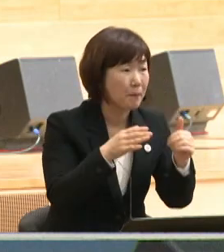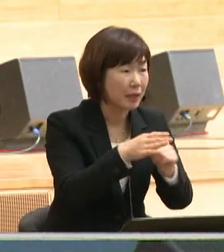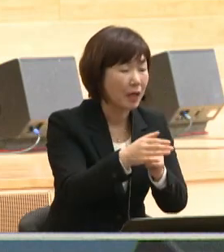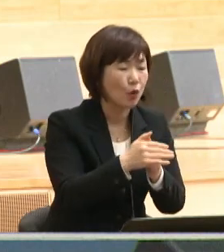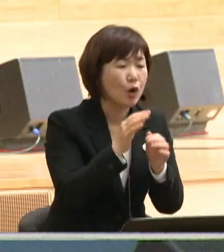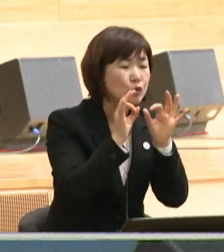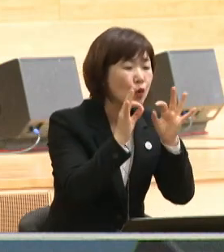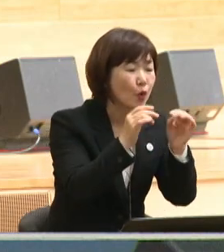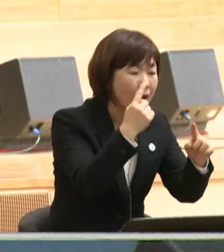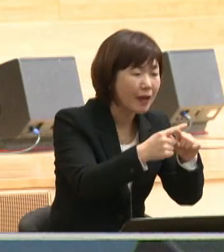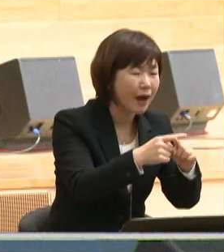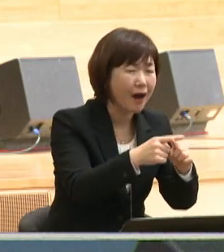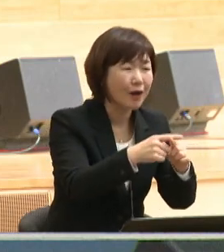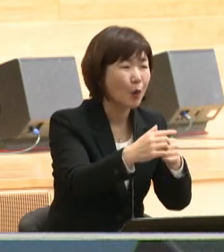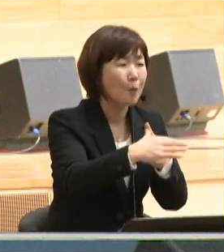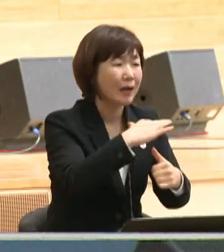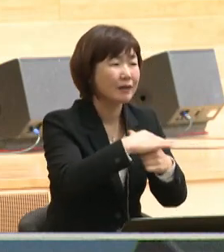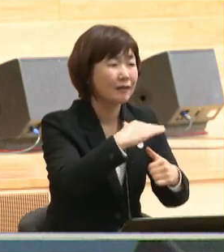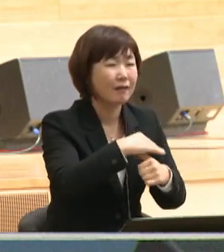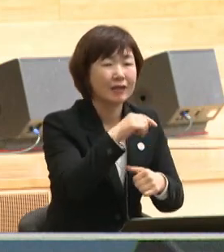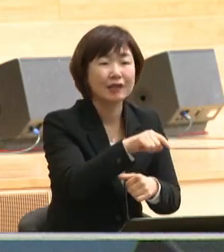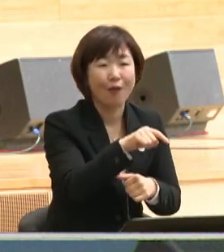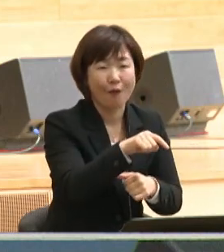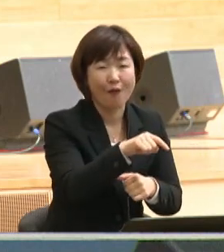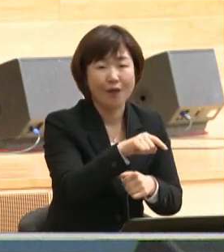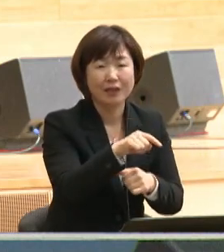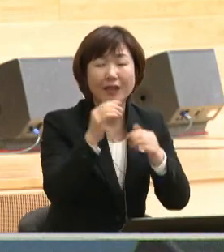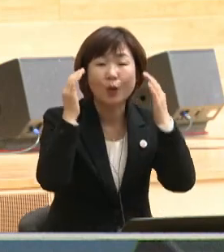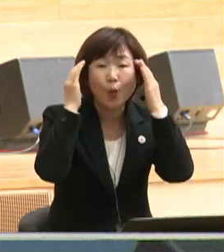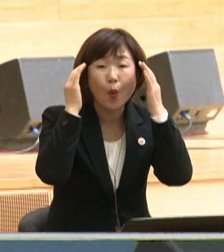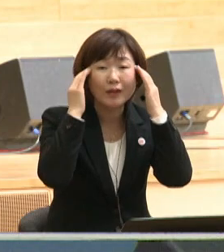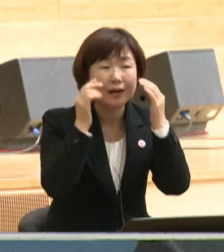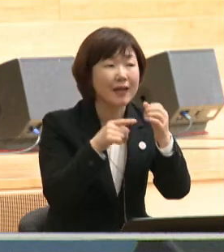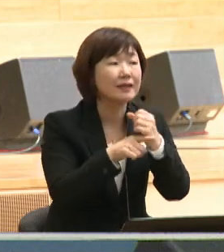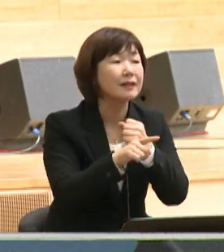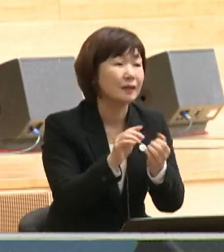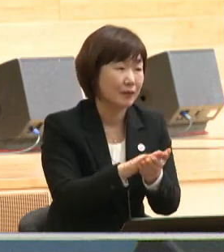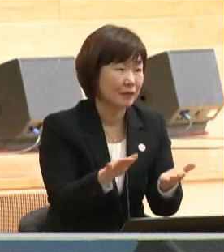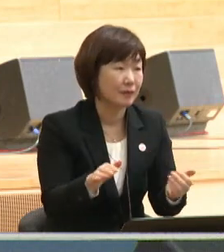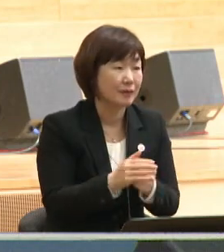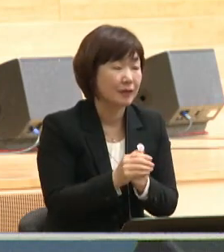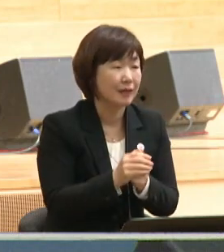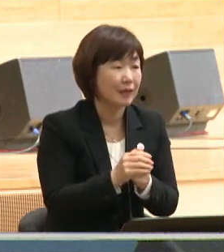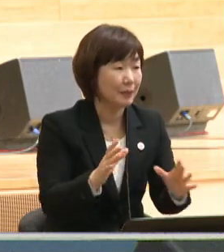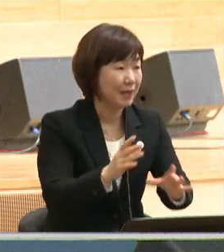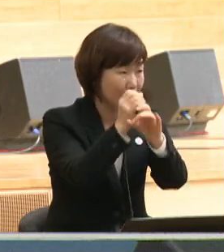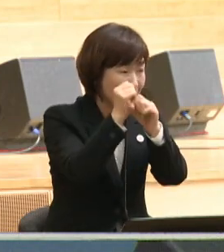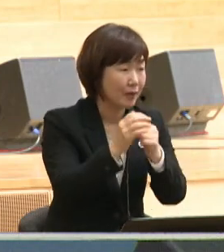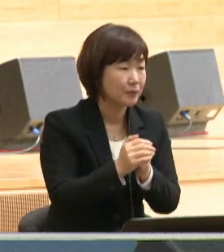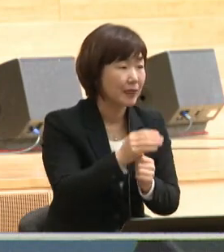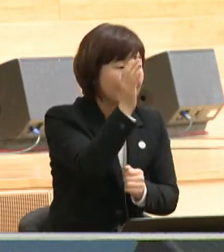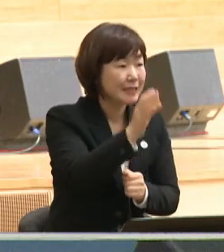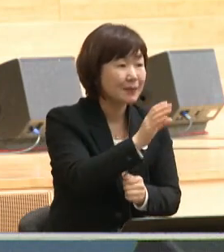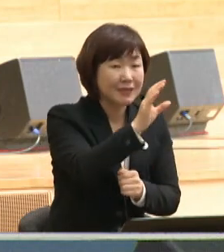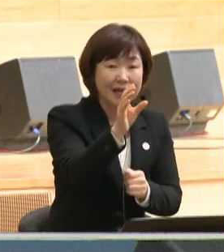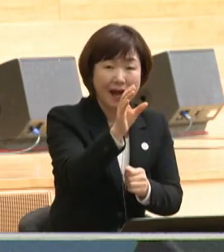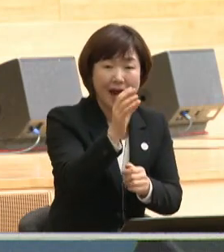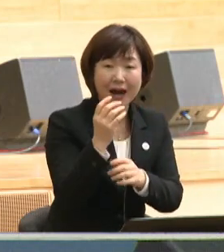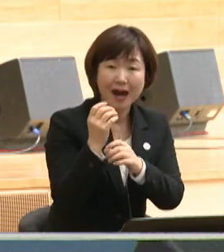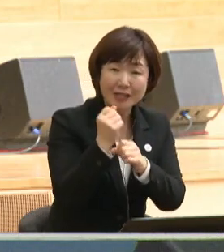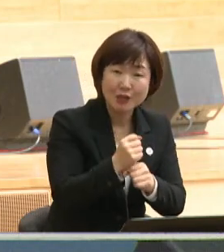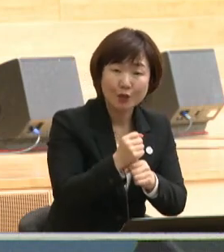받는 코난 그것이 바로 디모데후서에서 말하는 고난의 의미인 것입니다 한마디로 십자가의 길을 걷다가